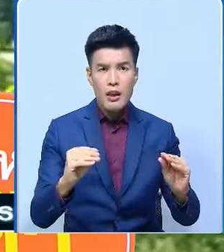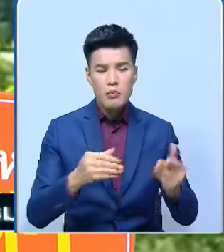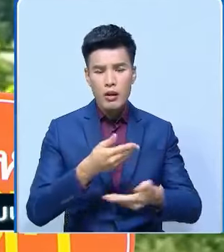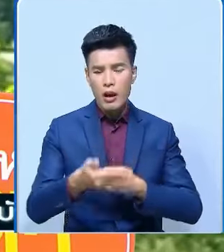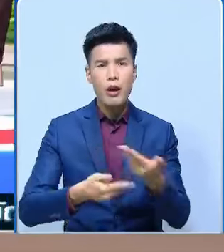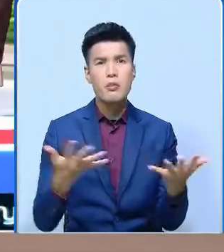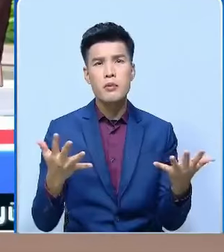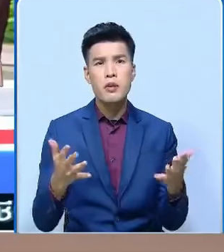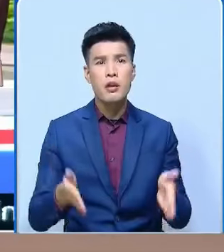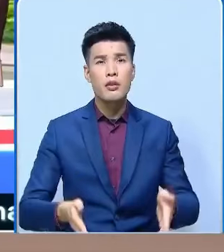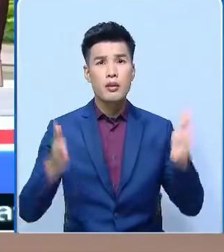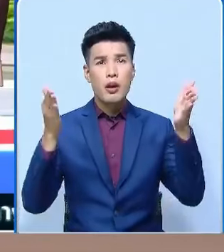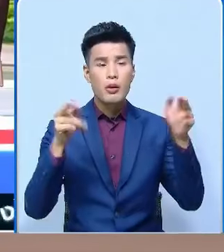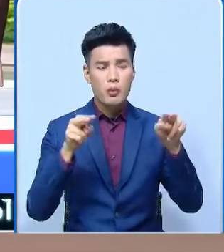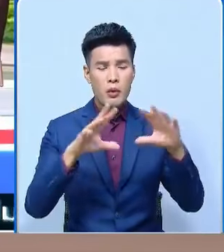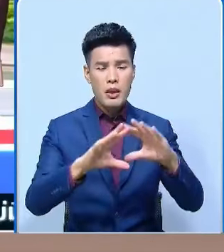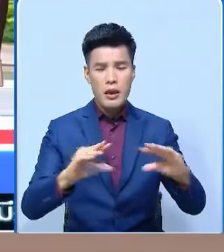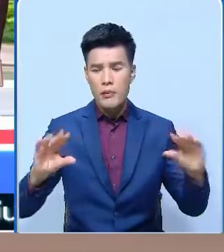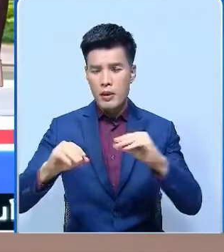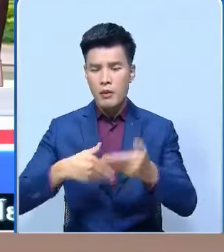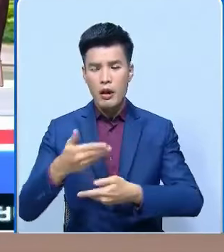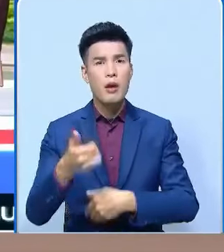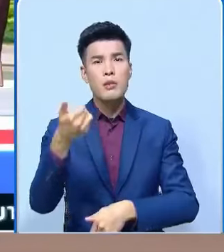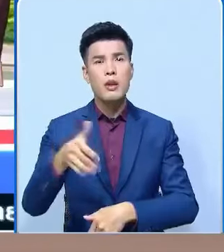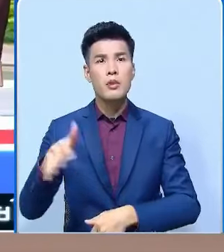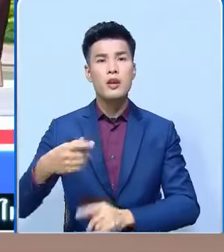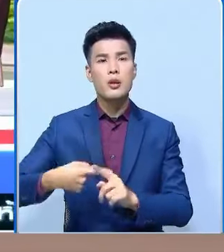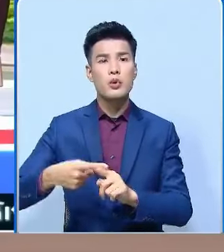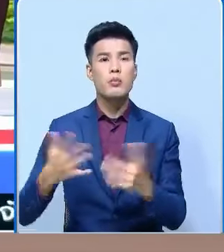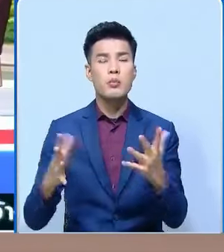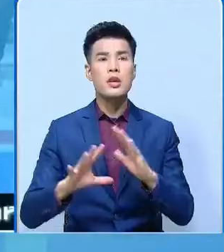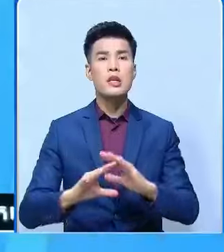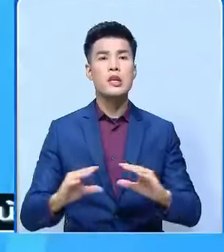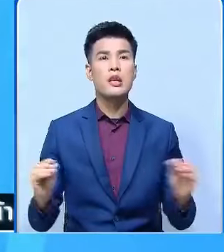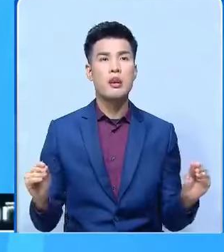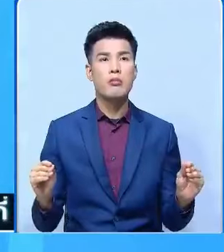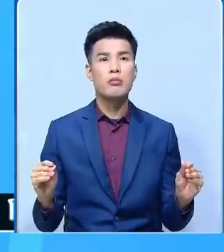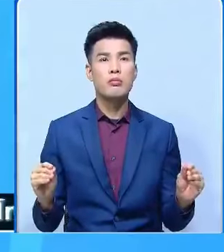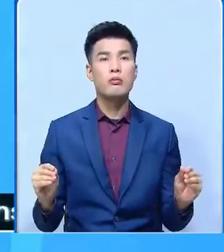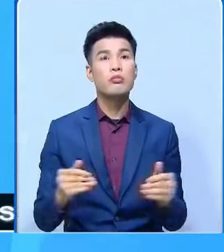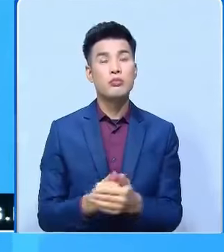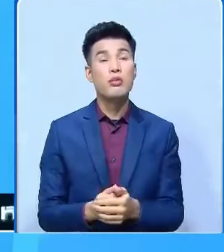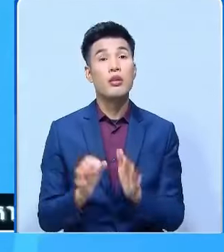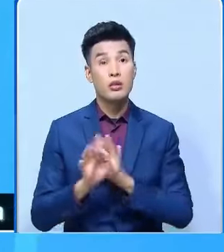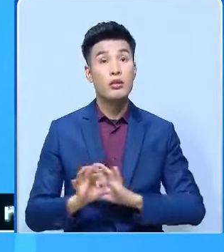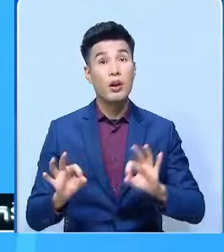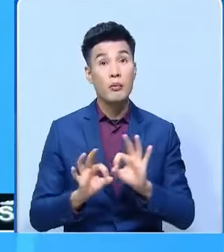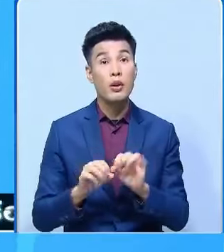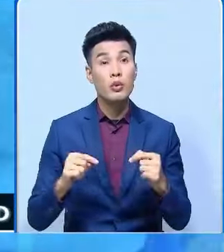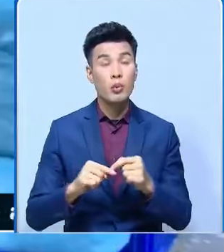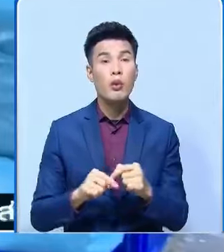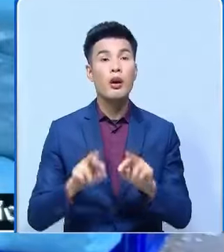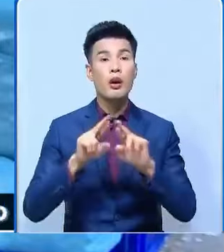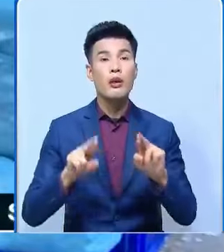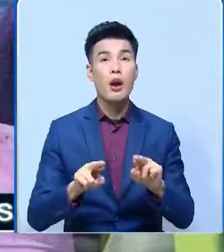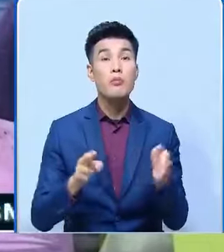ได้ค่ะ ทางเฮิงเขาถ่ายภาพแชร์กันใหญ่เลยขายของไม่ได้เลยไม่มีคนเช่าแล้ว เงียบเหงาจริงๆค่ะคุณผู้ชมโดยเฉพาะผู้ประกอบการ SME